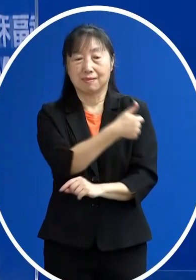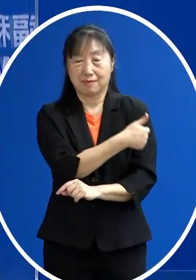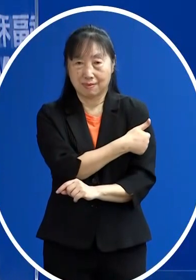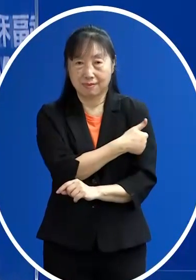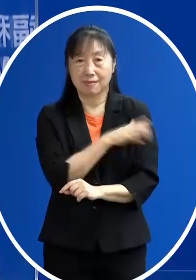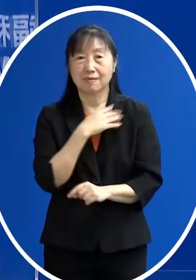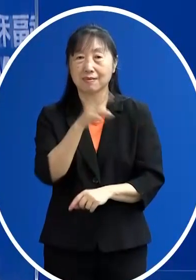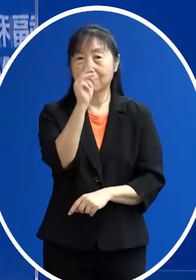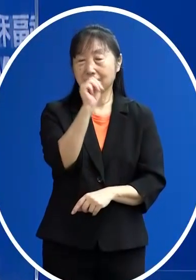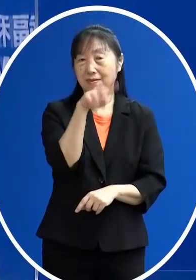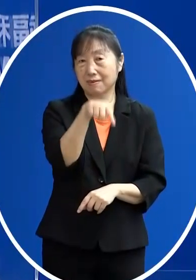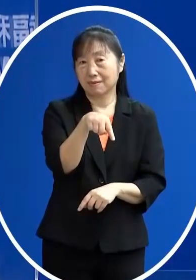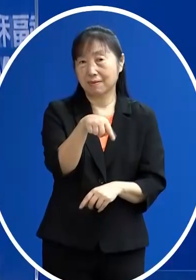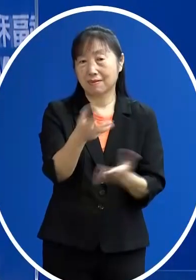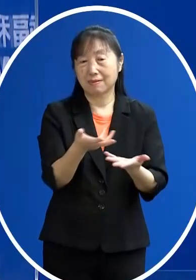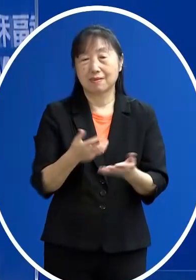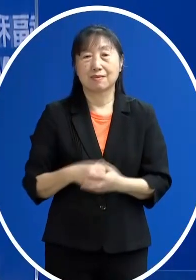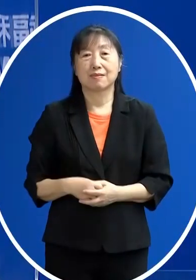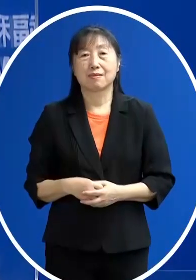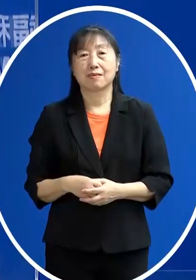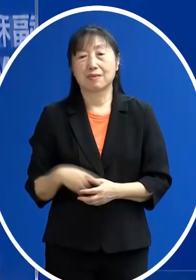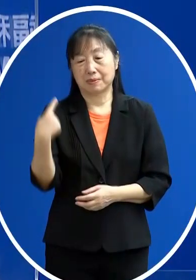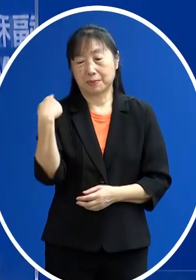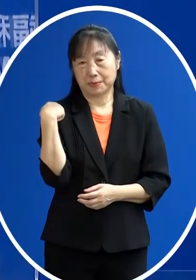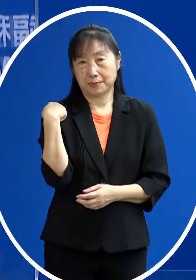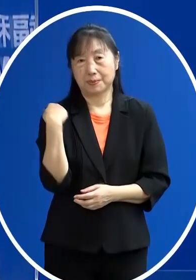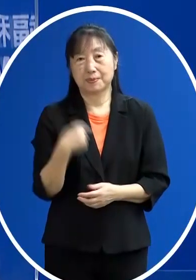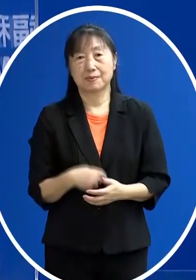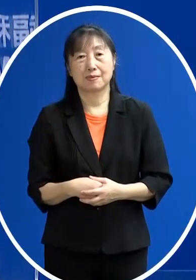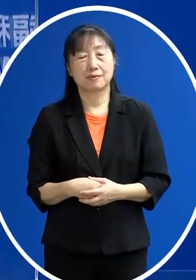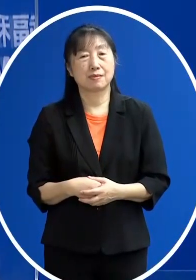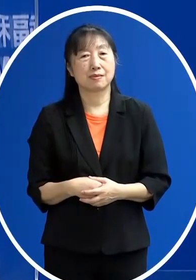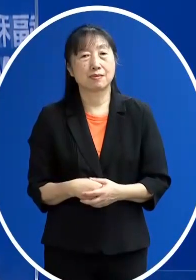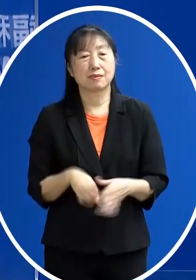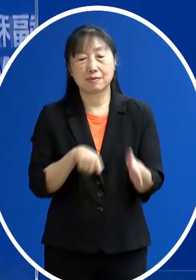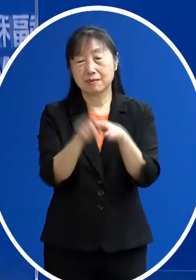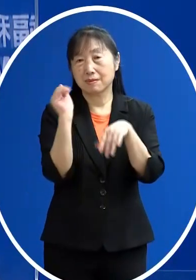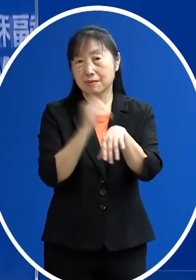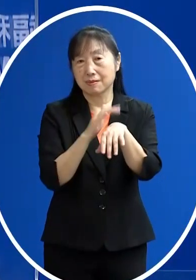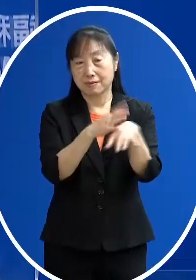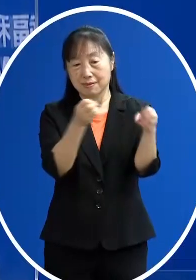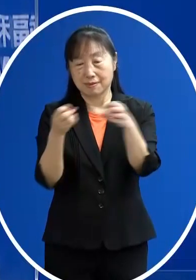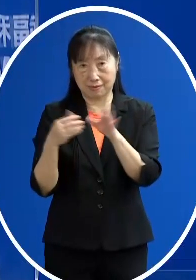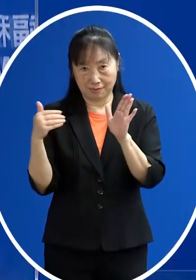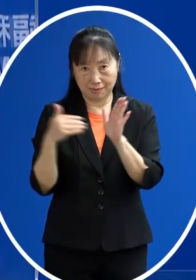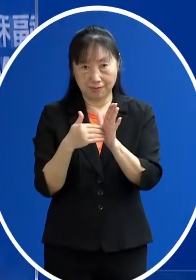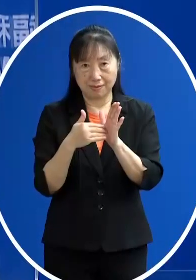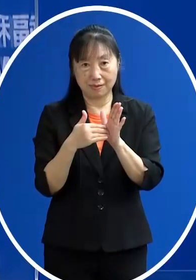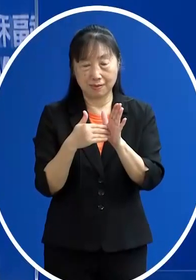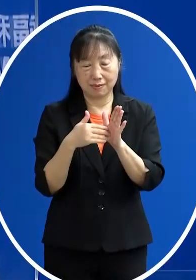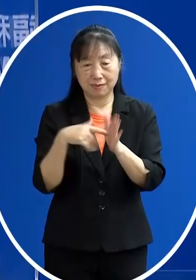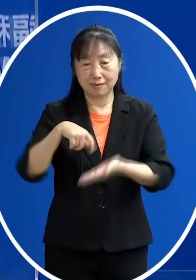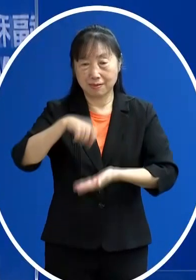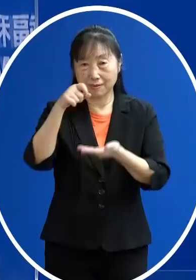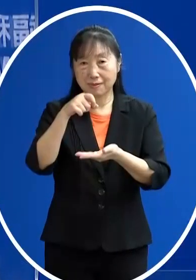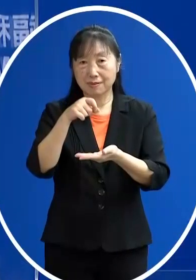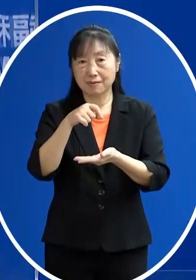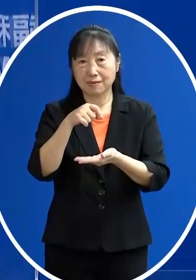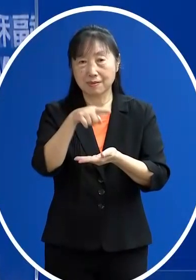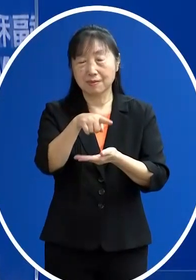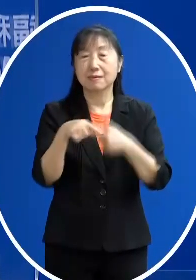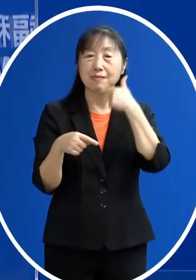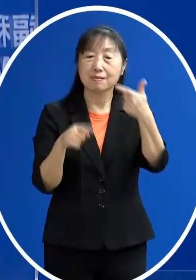种这个莫德纳疫苗的部分。那在昨天的这个专家讨论之后，那建议就是儿